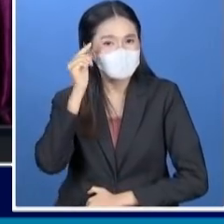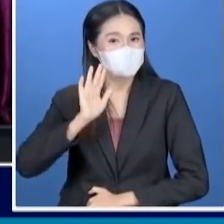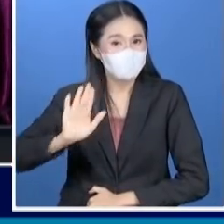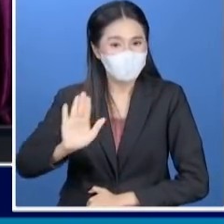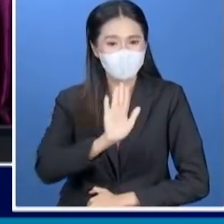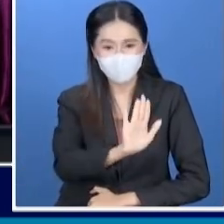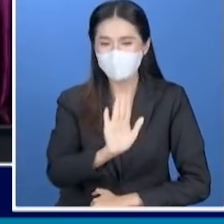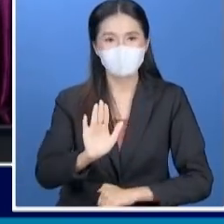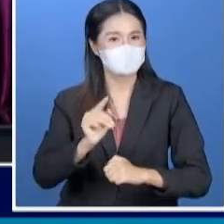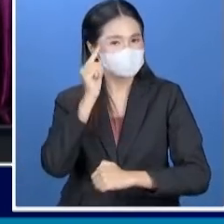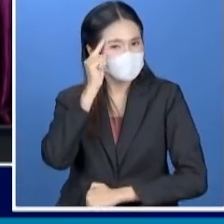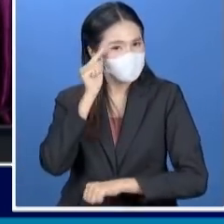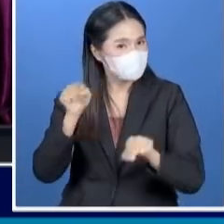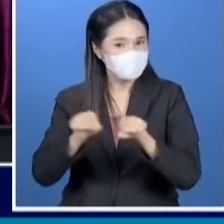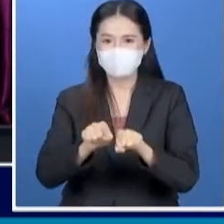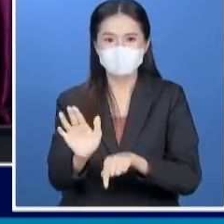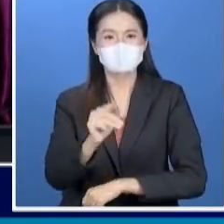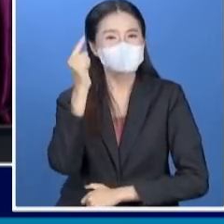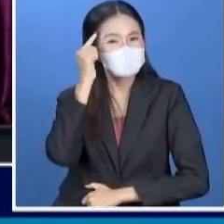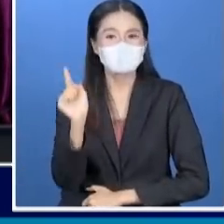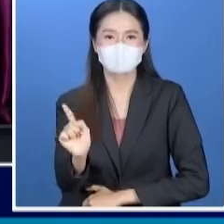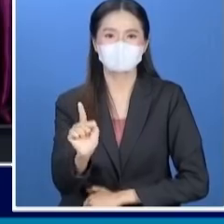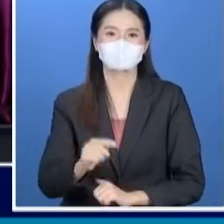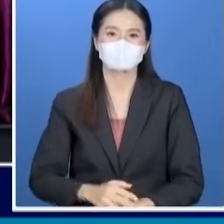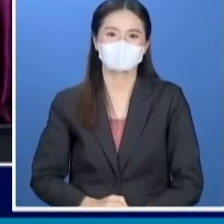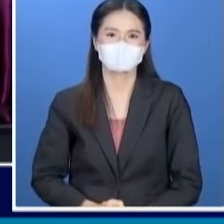แต่ละบุคคลไม่ได้ท่านคิดเห็นยังไงฮะ